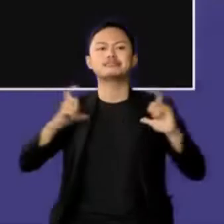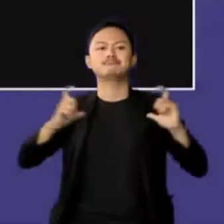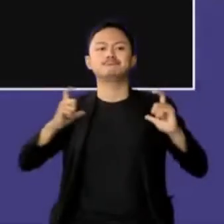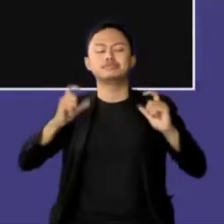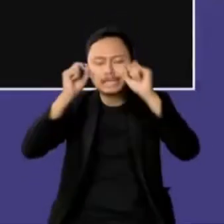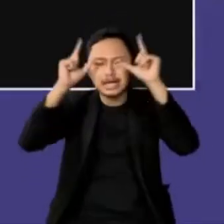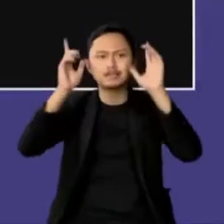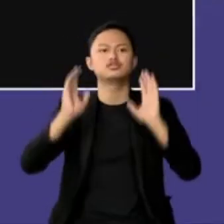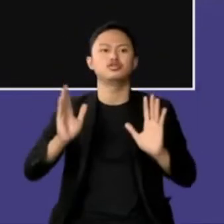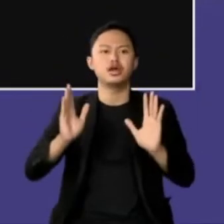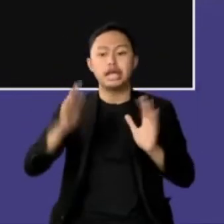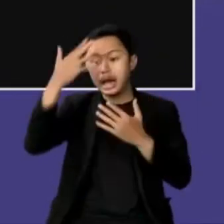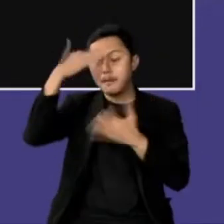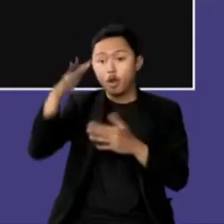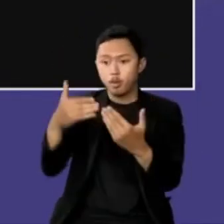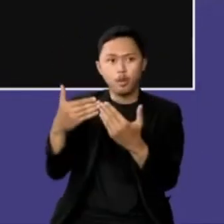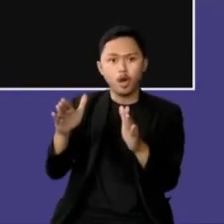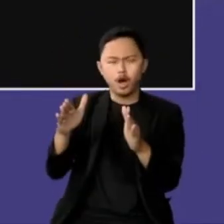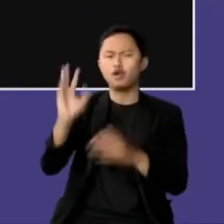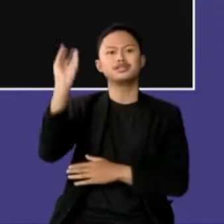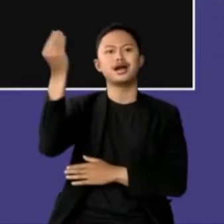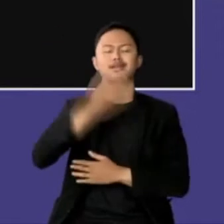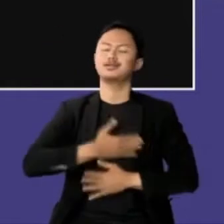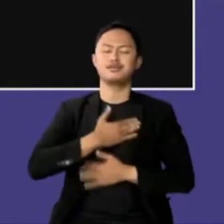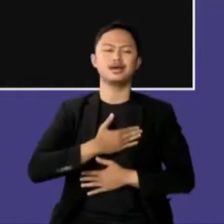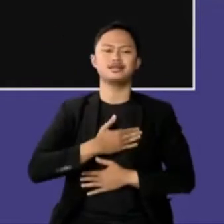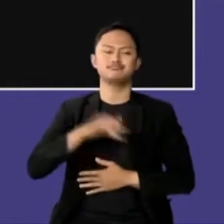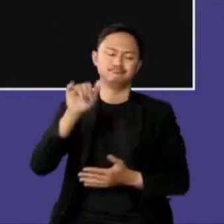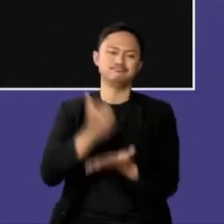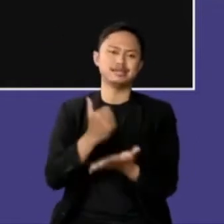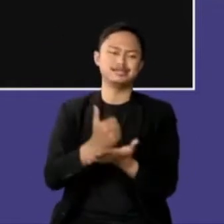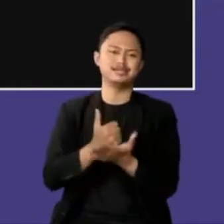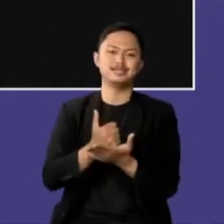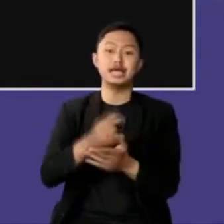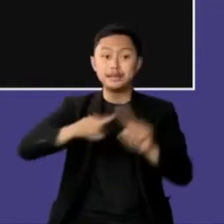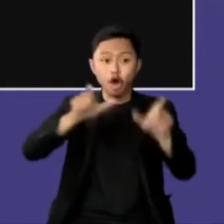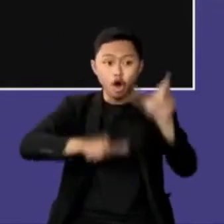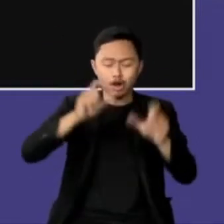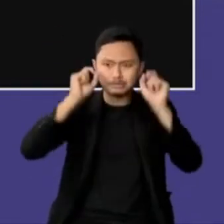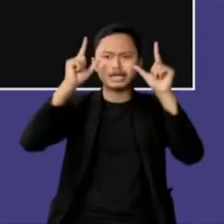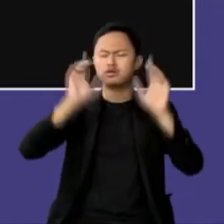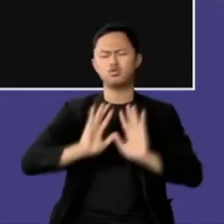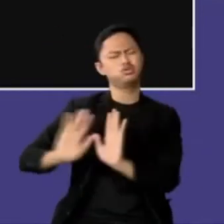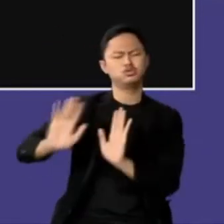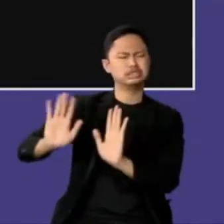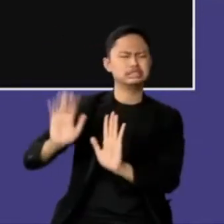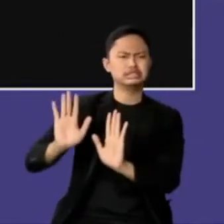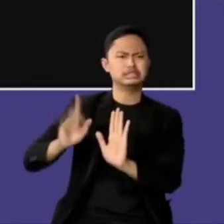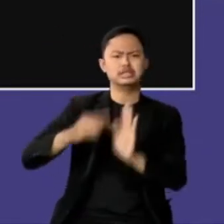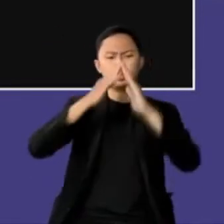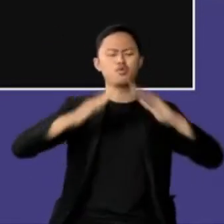kesadaran yang lebih tinggi sekalipun Mal itu tempat yang paling nikmat di Jakarta ini tempat hiburan mereka sadar lebih senang di rumah